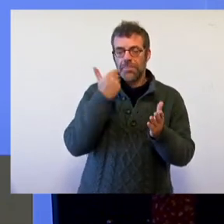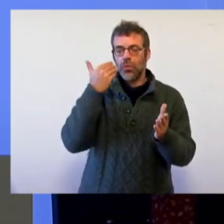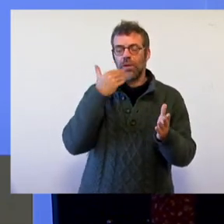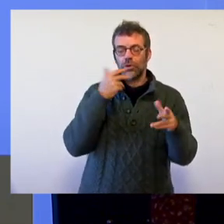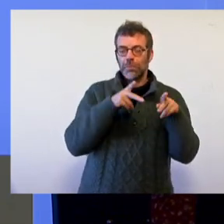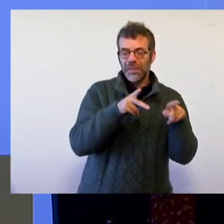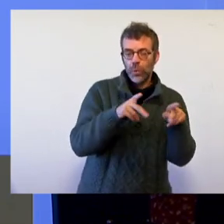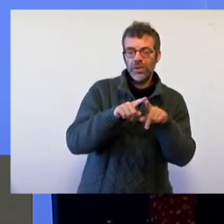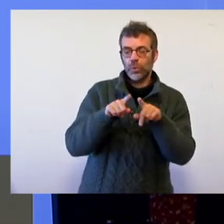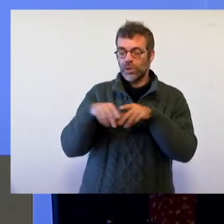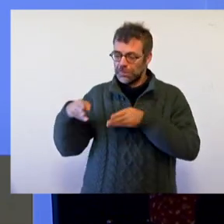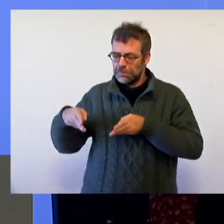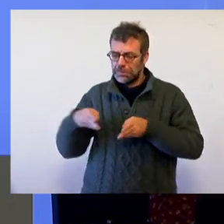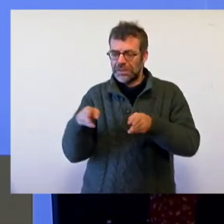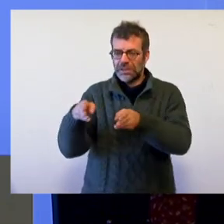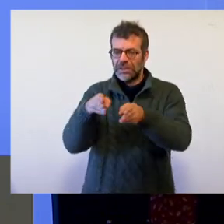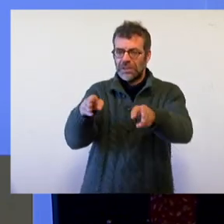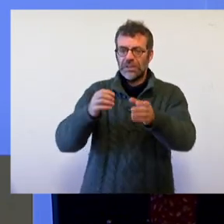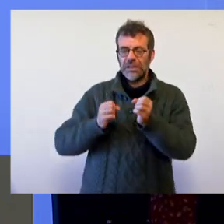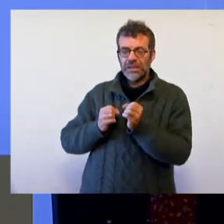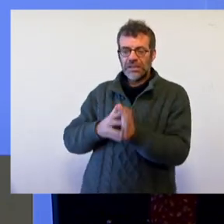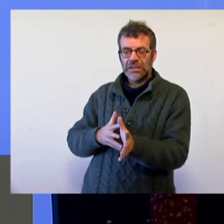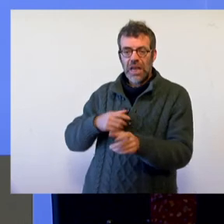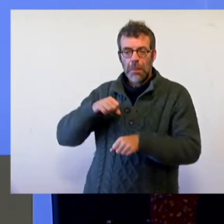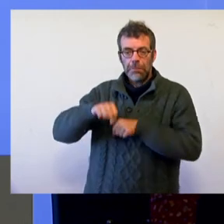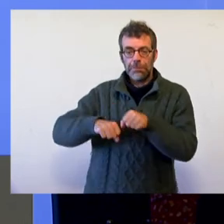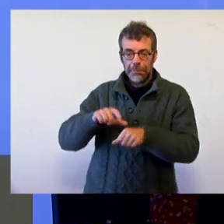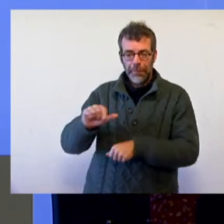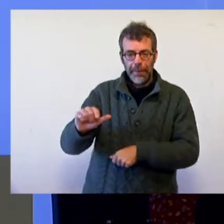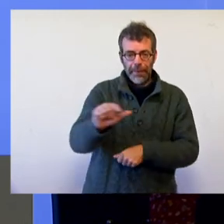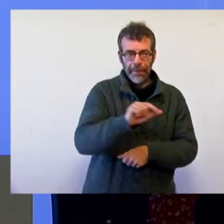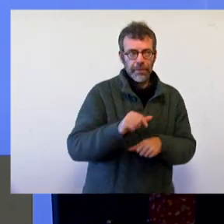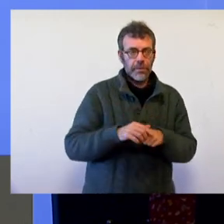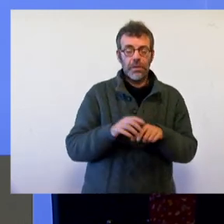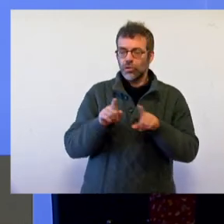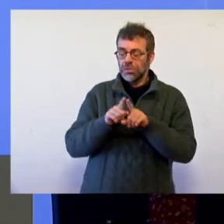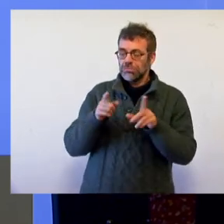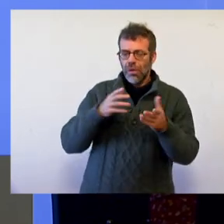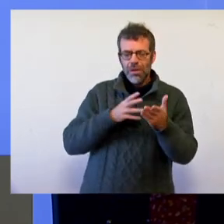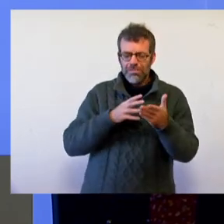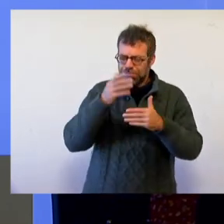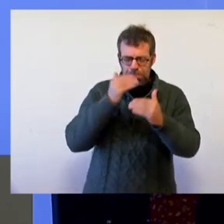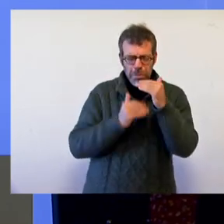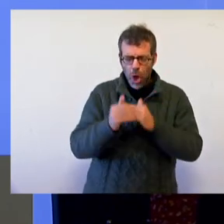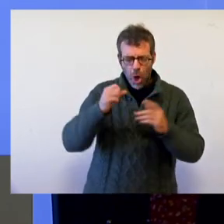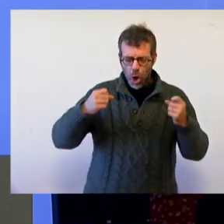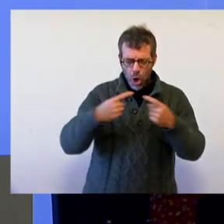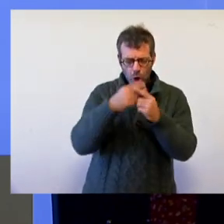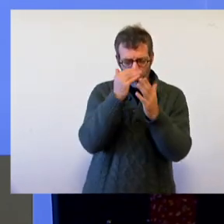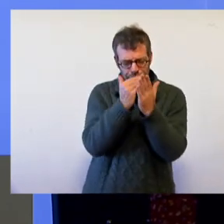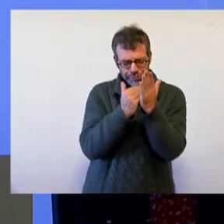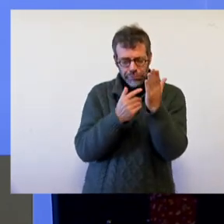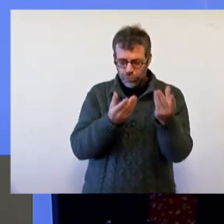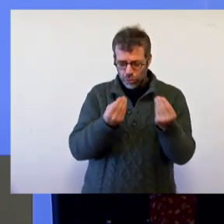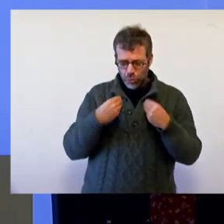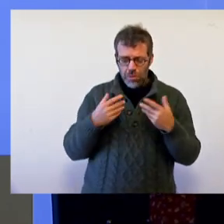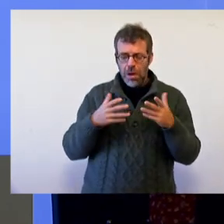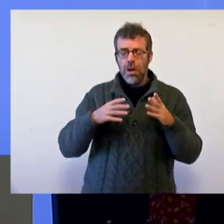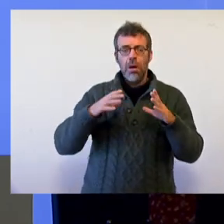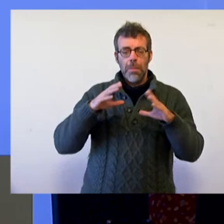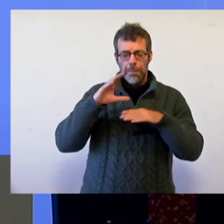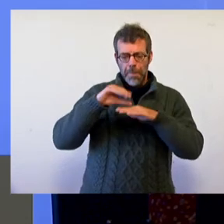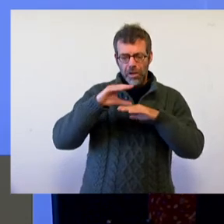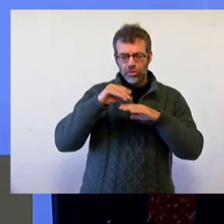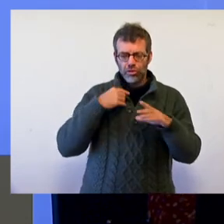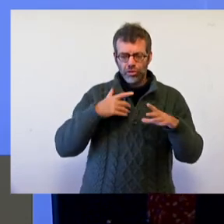consommation d'énergie. Et là, c'est un vrai plan de marge de manœuvre. Voilà ce que montre notre DOB.